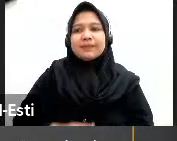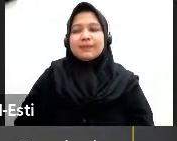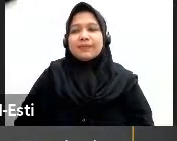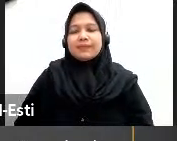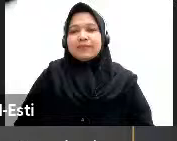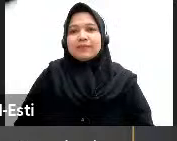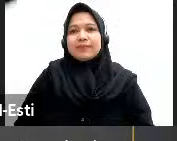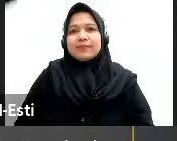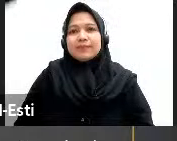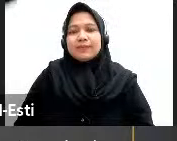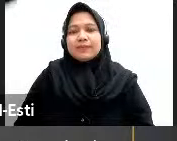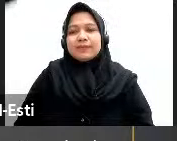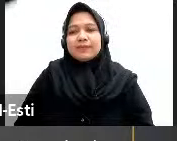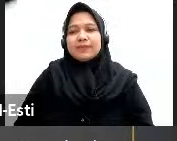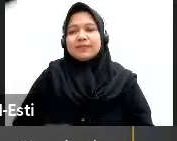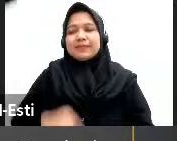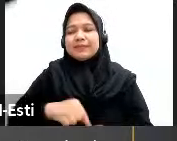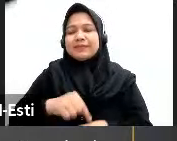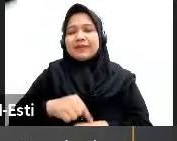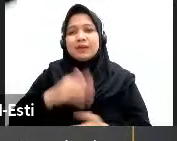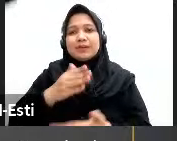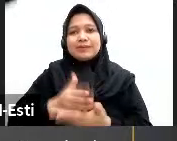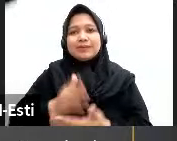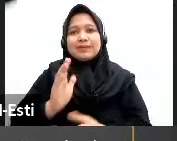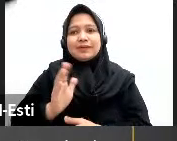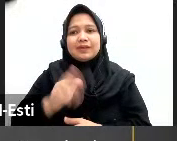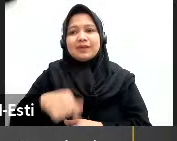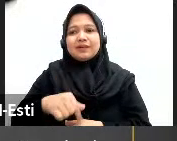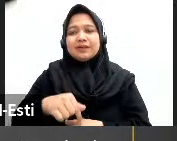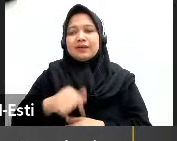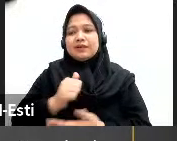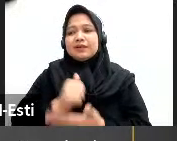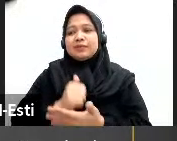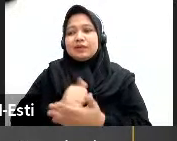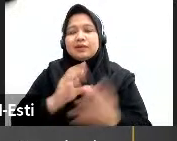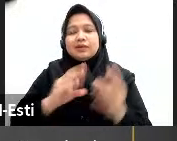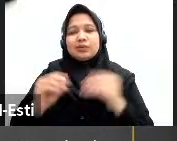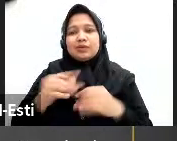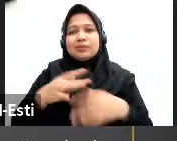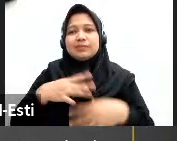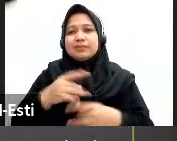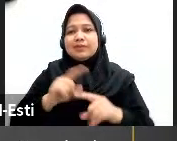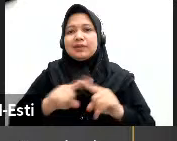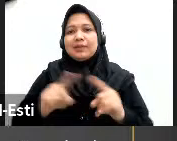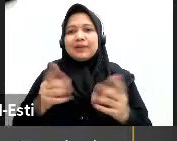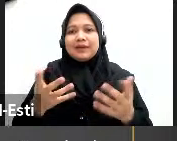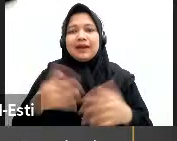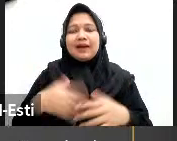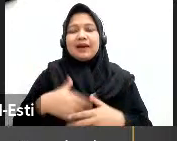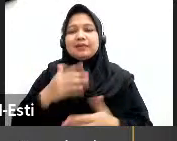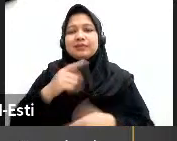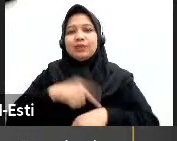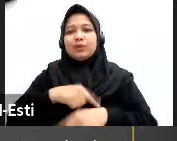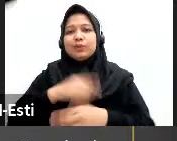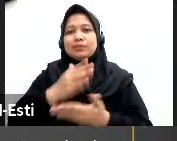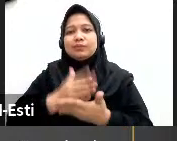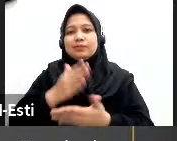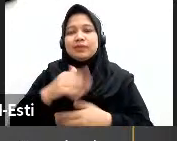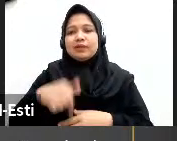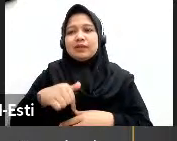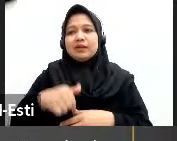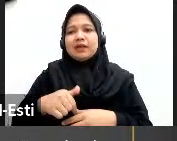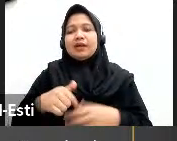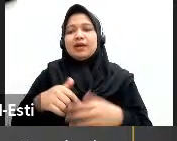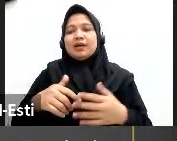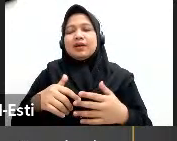karena faktor Keterbatasan waktu kita masih sangat menarik karena faktor waktu Mungkin bisa kita